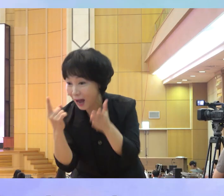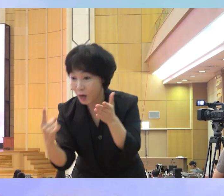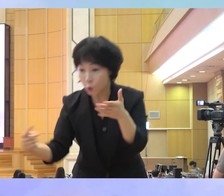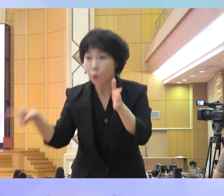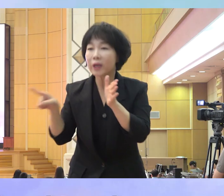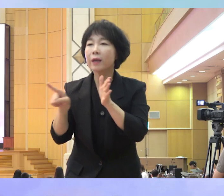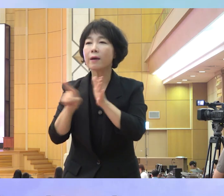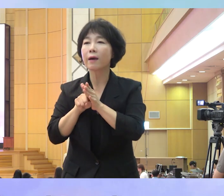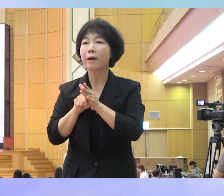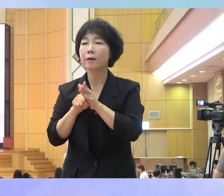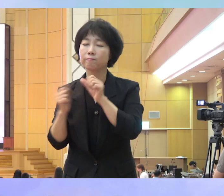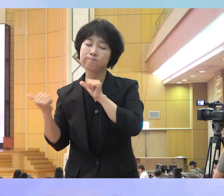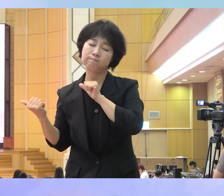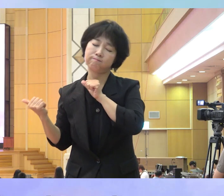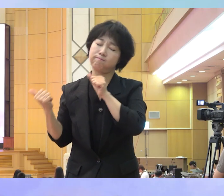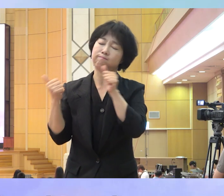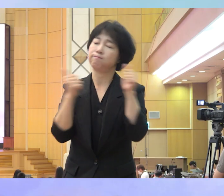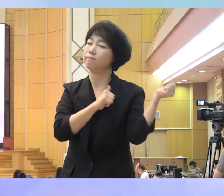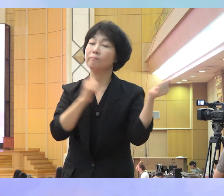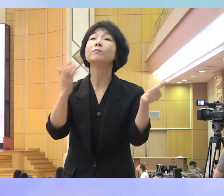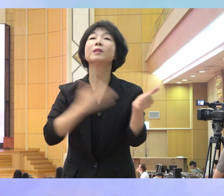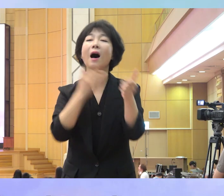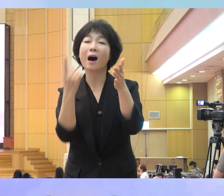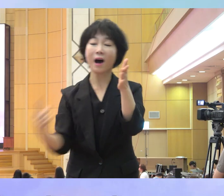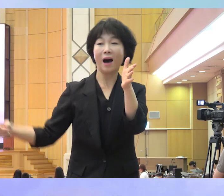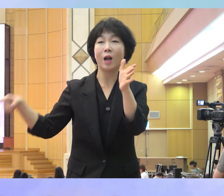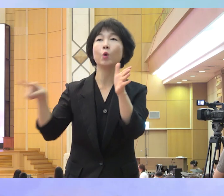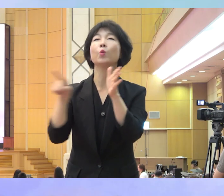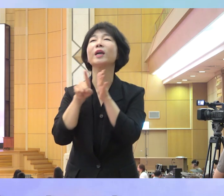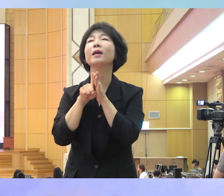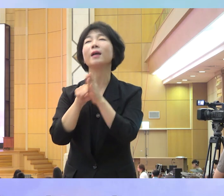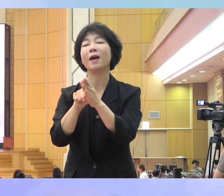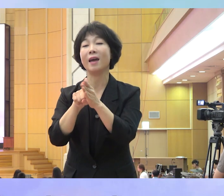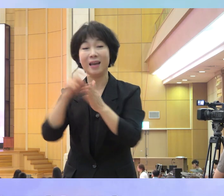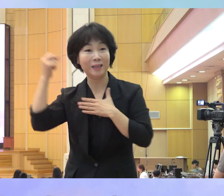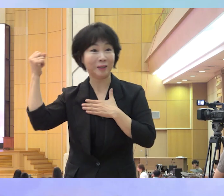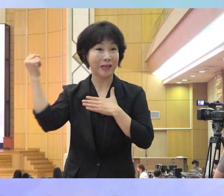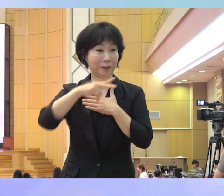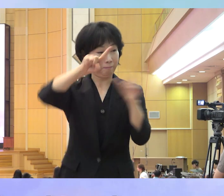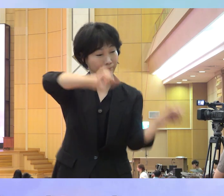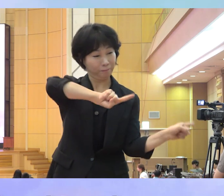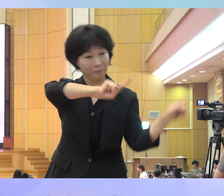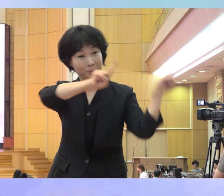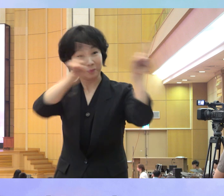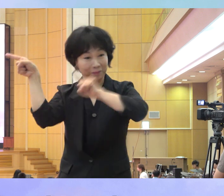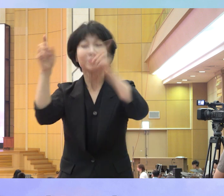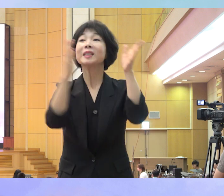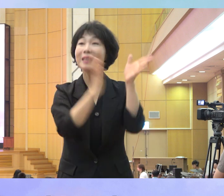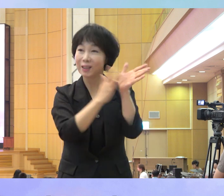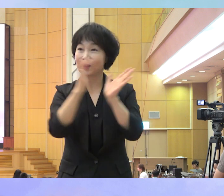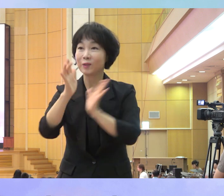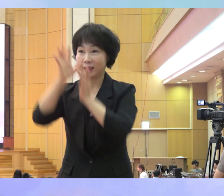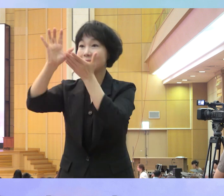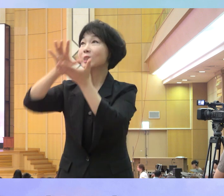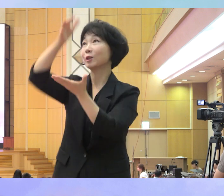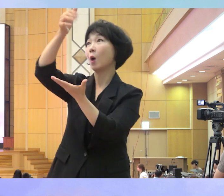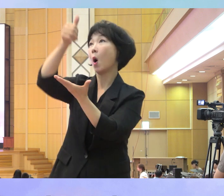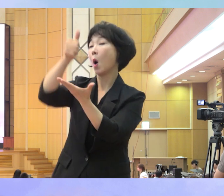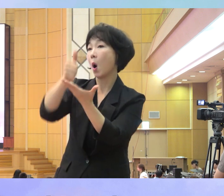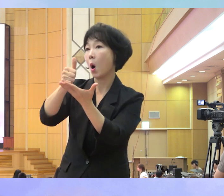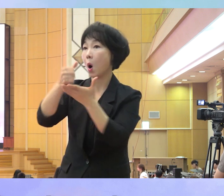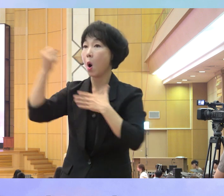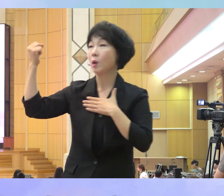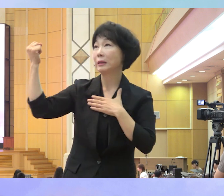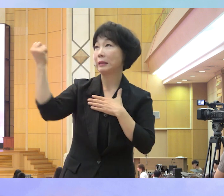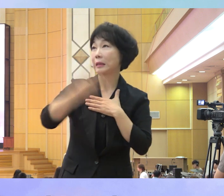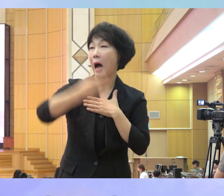사랑 날 위해 죽으신 날 위해 다시 사신 예수